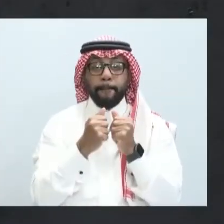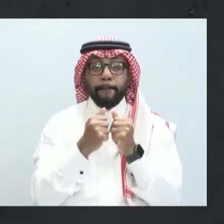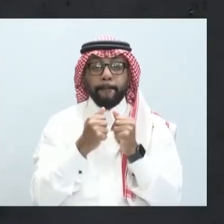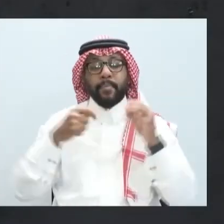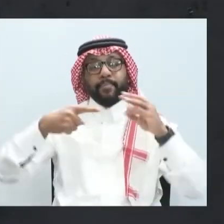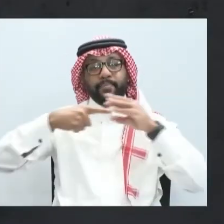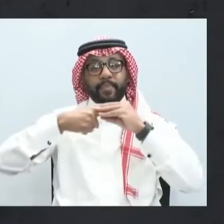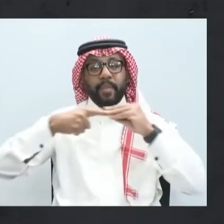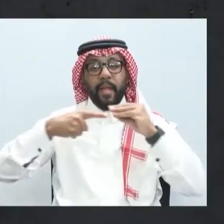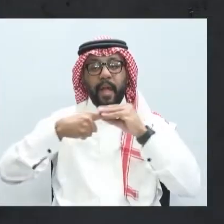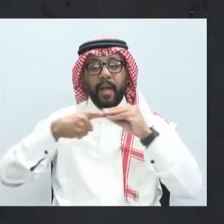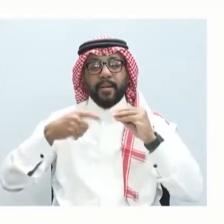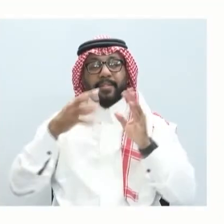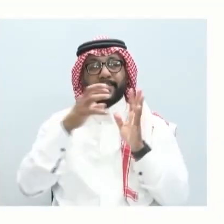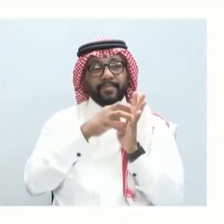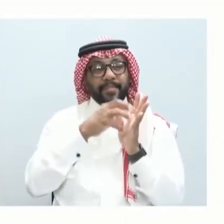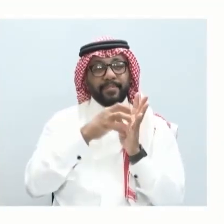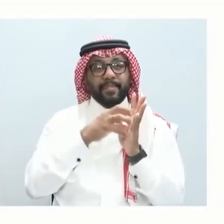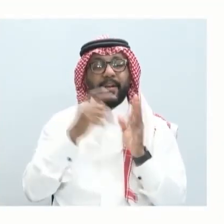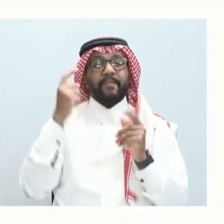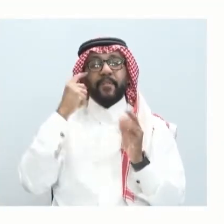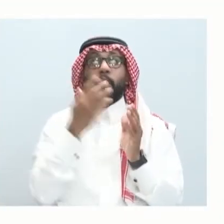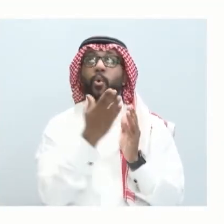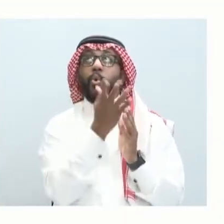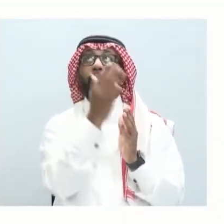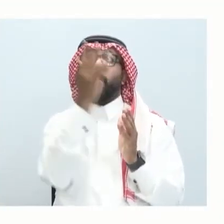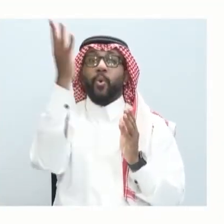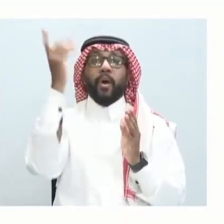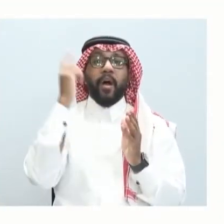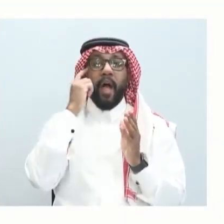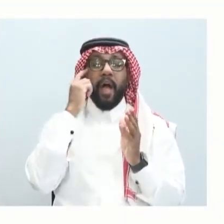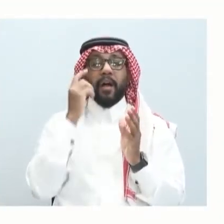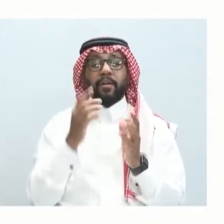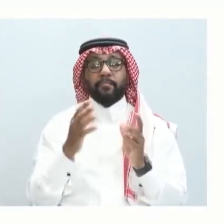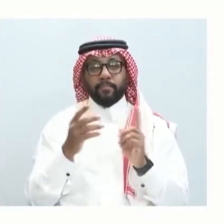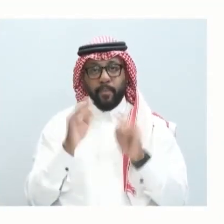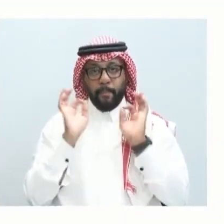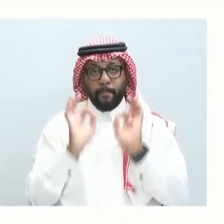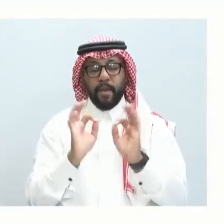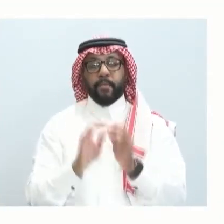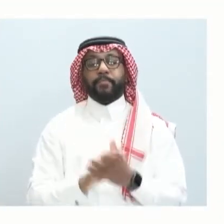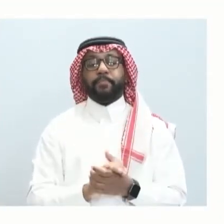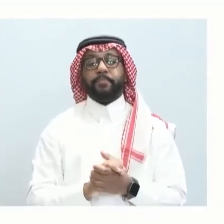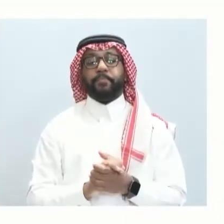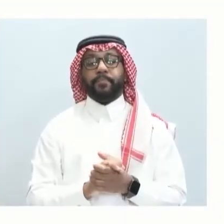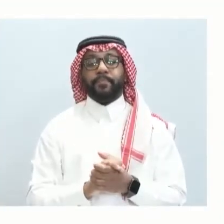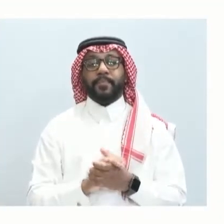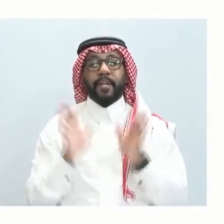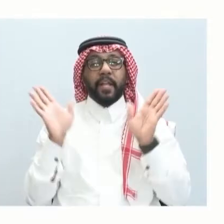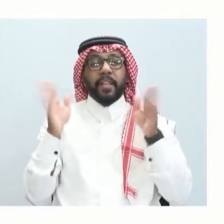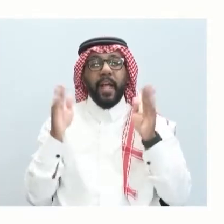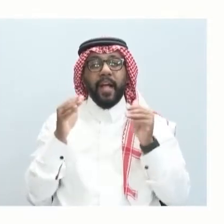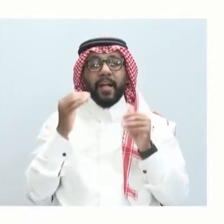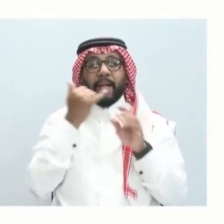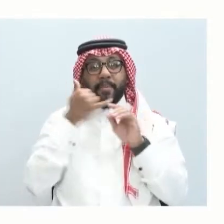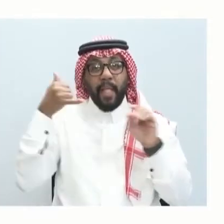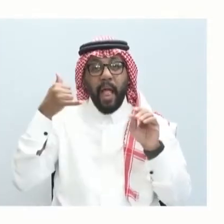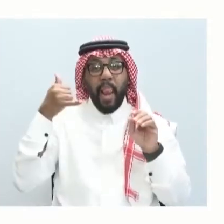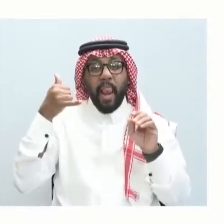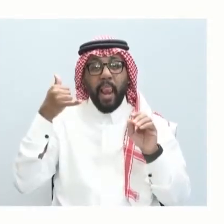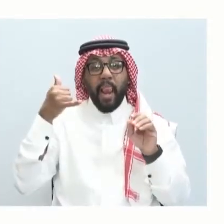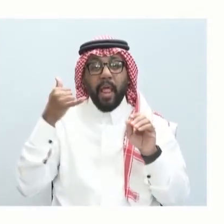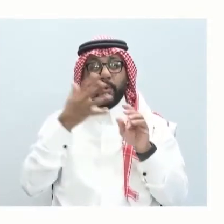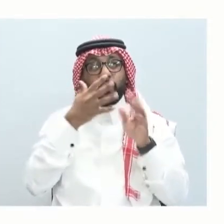الطرح يا مبدعين اذا طارت اذا هنا نستخدم الطرح كم عدد النحلات التي طارت اربع